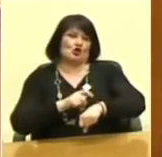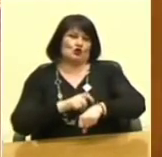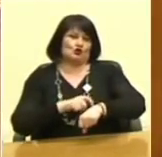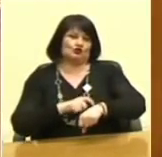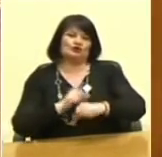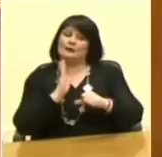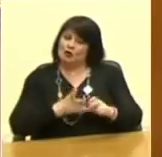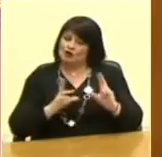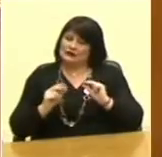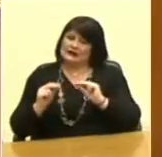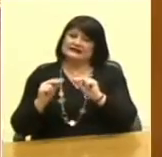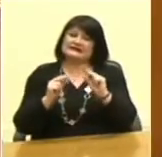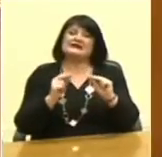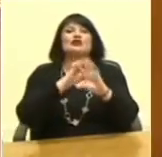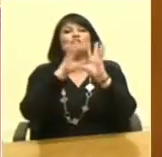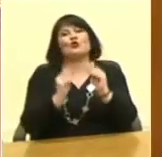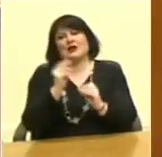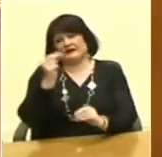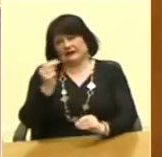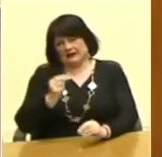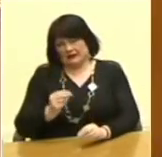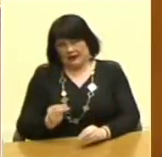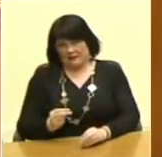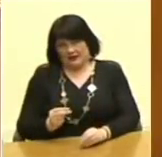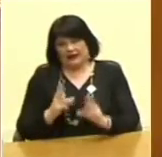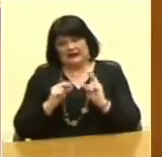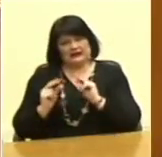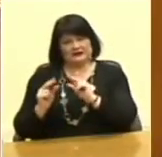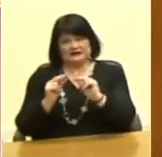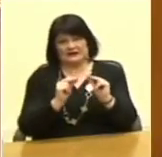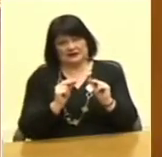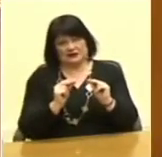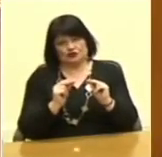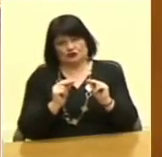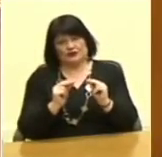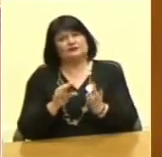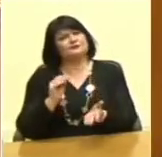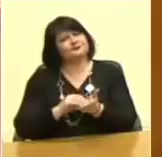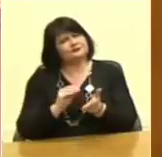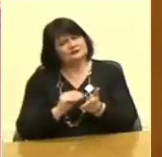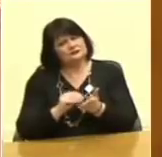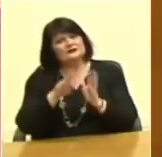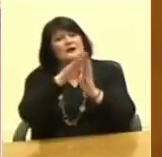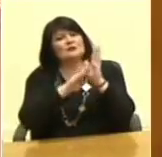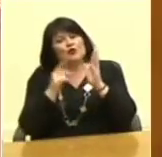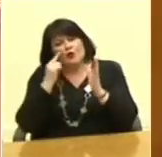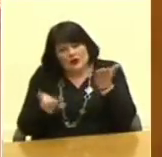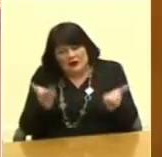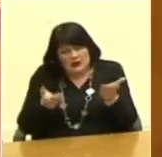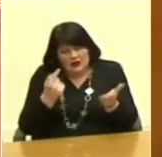να μπορέσουμε να θίξουμε και να συζητήσουμε όλα αυτά τα θέματα. Ακόμα και να συγκρίνουμε προγράμματα. Εκλογές